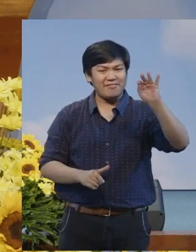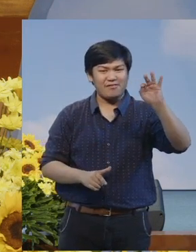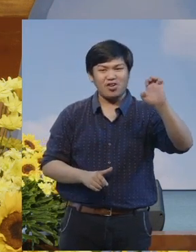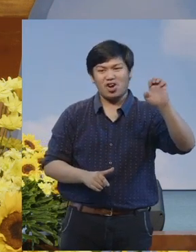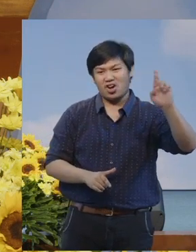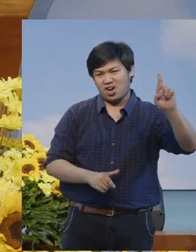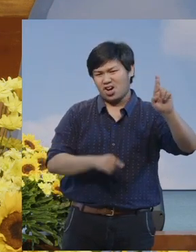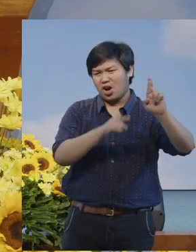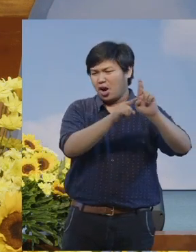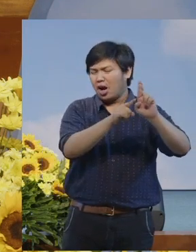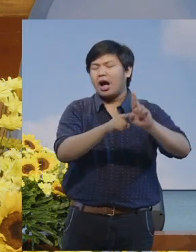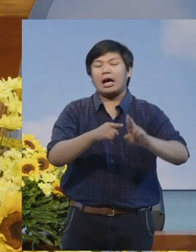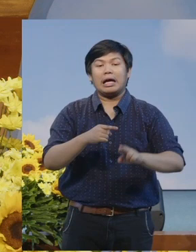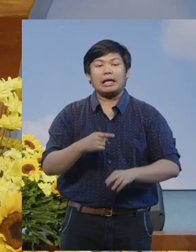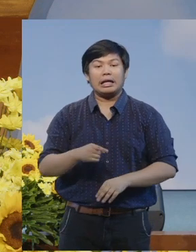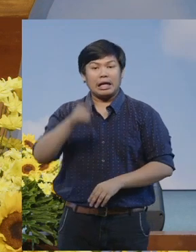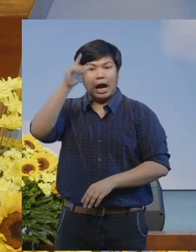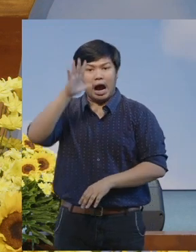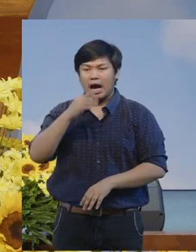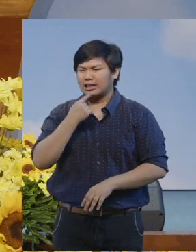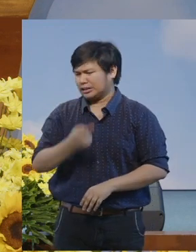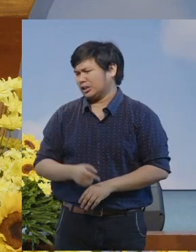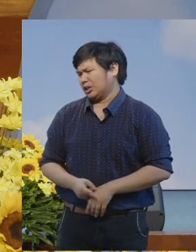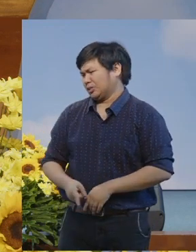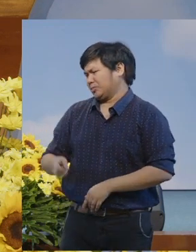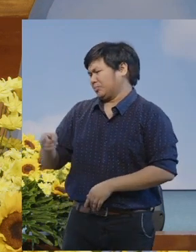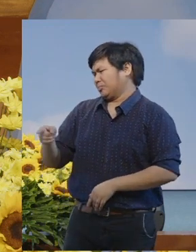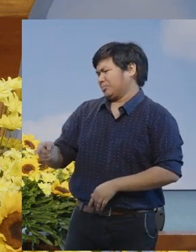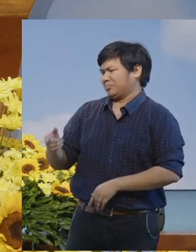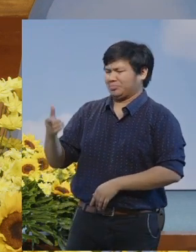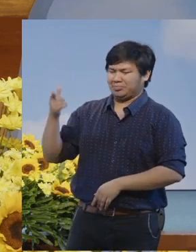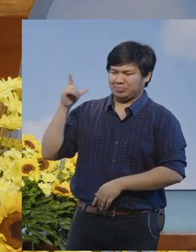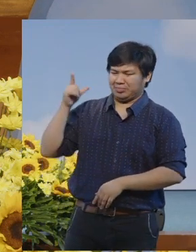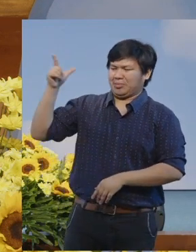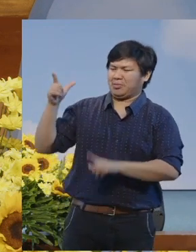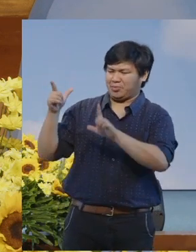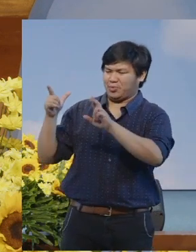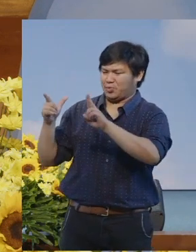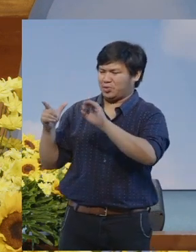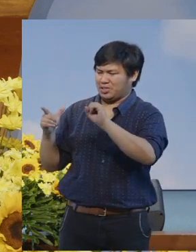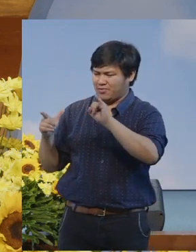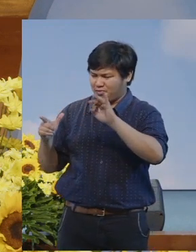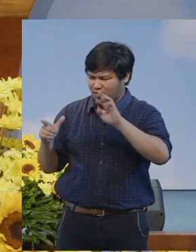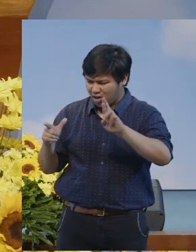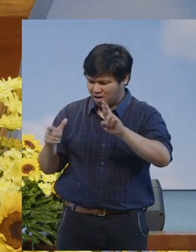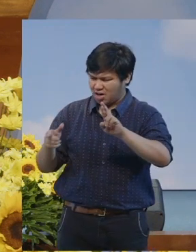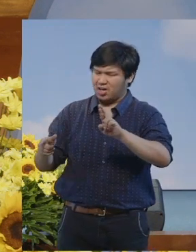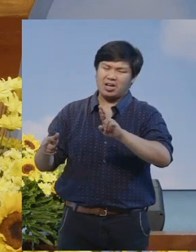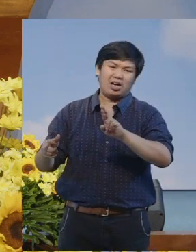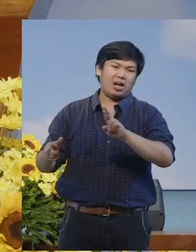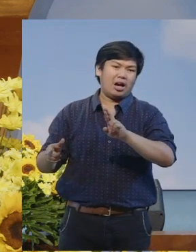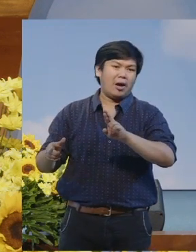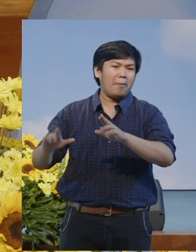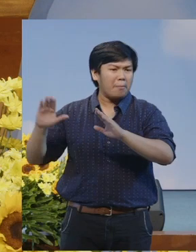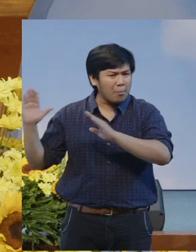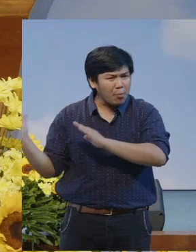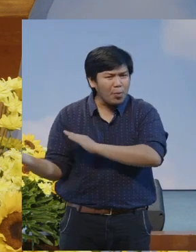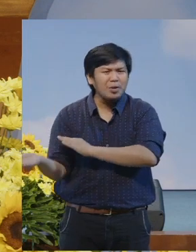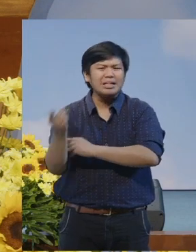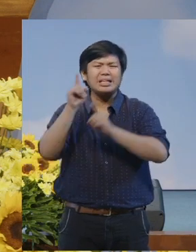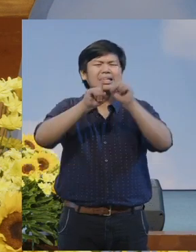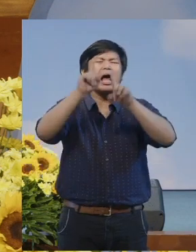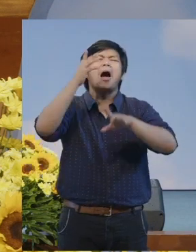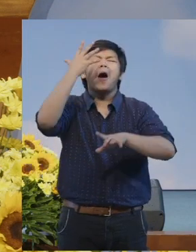So, O Lucifer, son of dawn. Bakit siya tinawag na son of dawn? Sapagat ang mga anghel ay tinutukoy